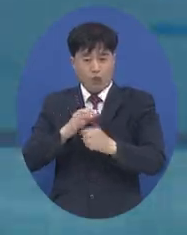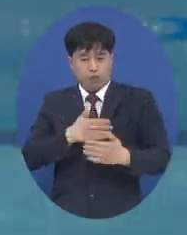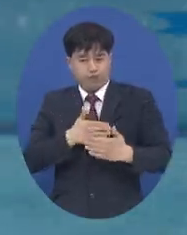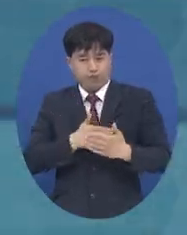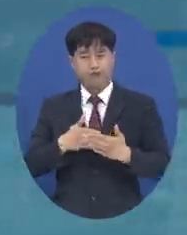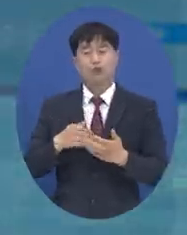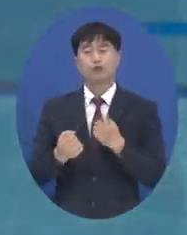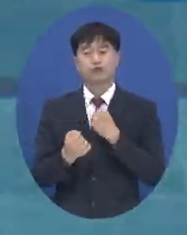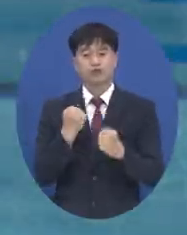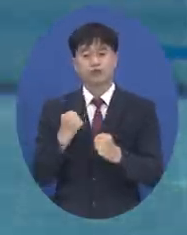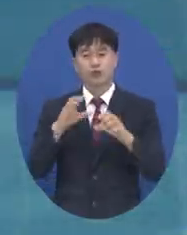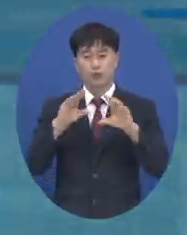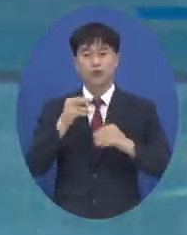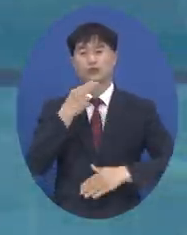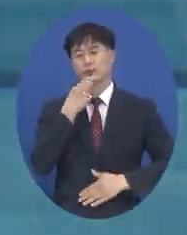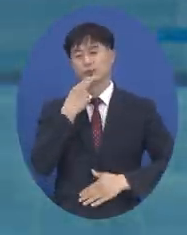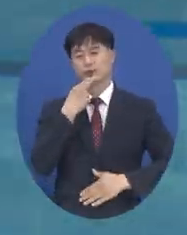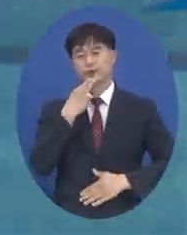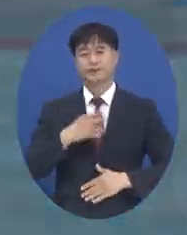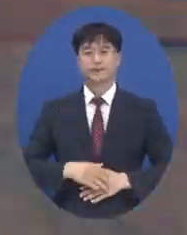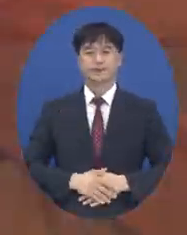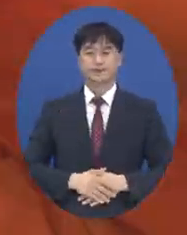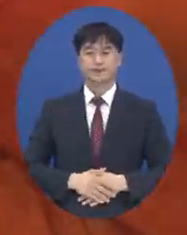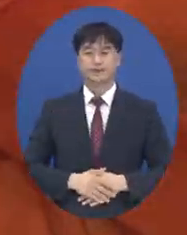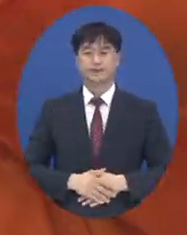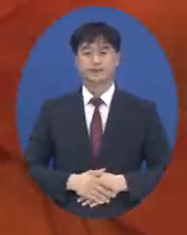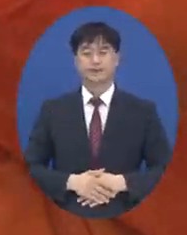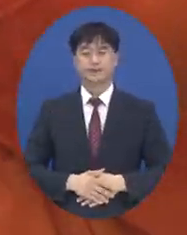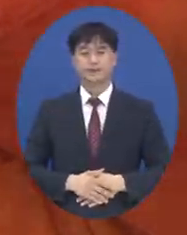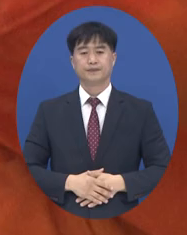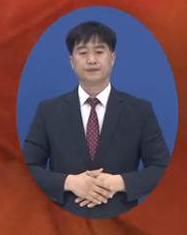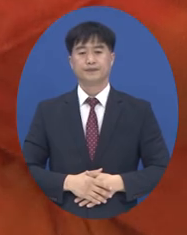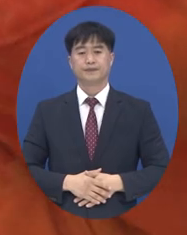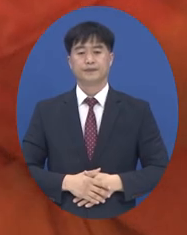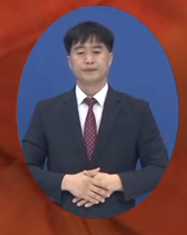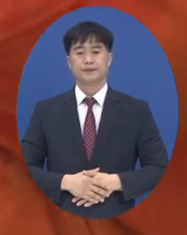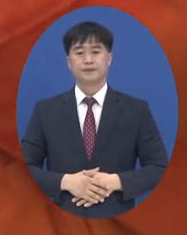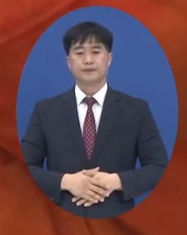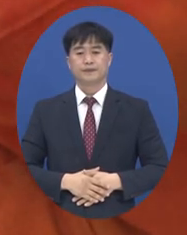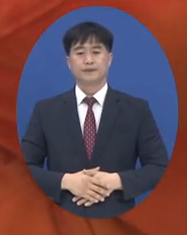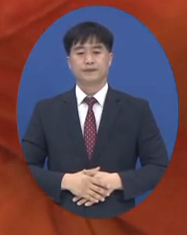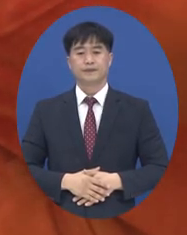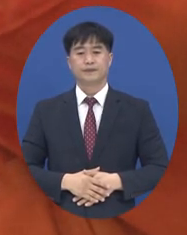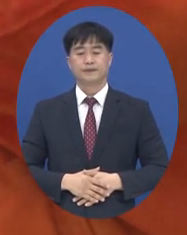긴장감 안에서도 멈추지 않고 있습니다. 경기지TV 최지연입니다.